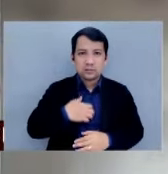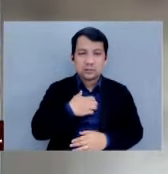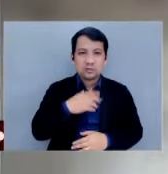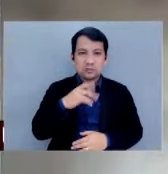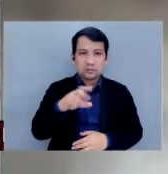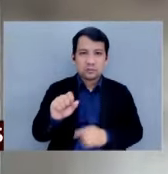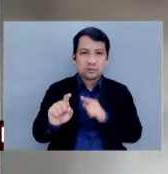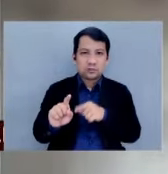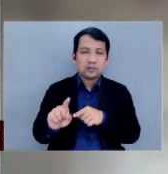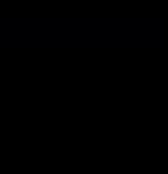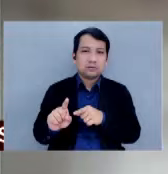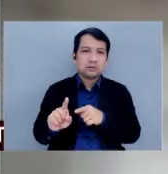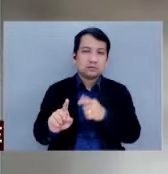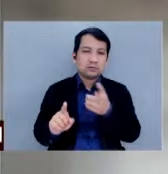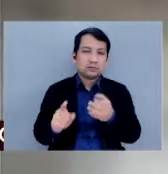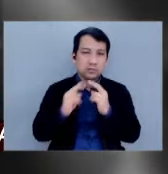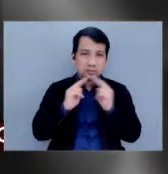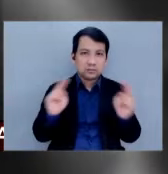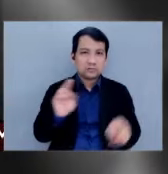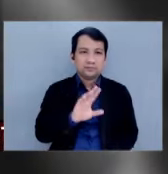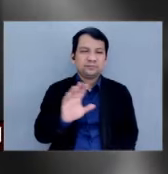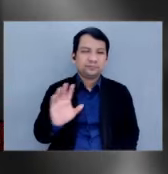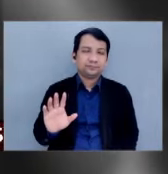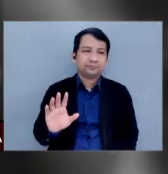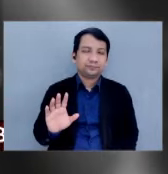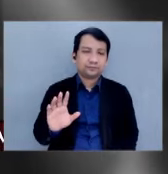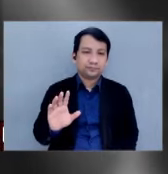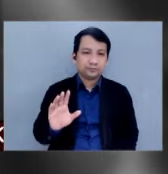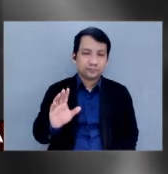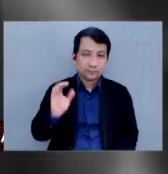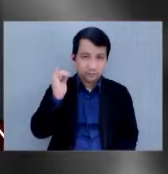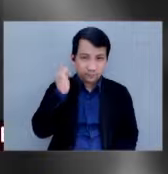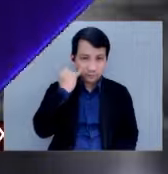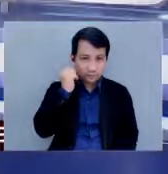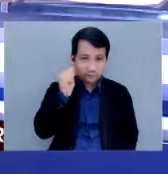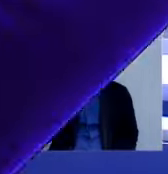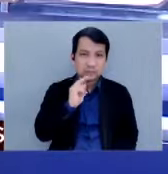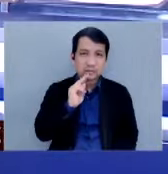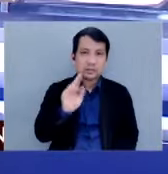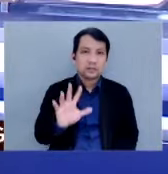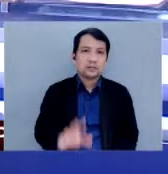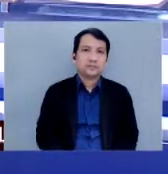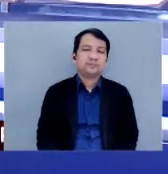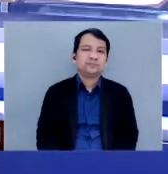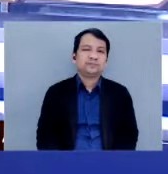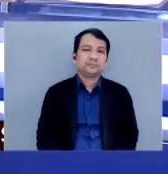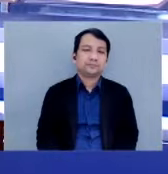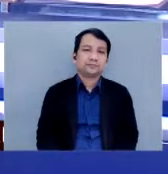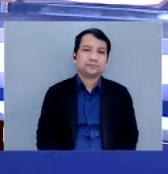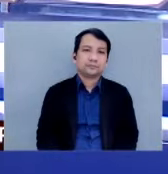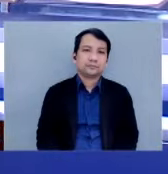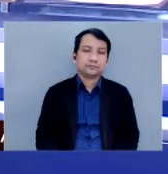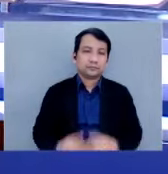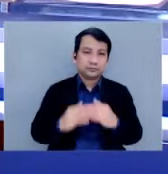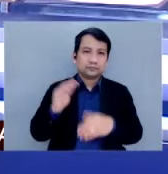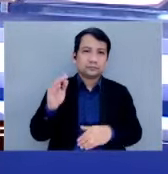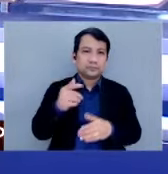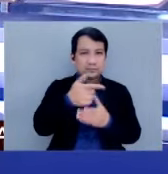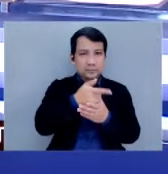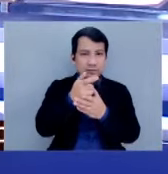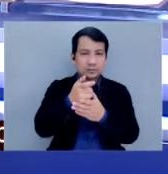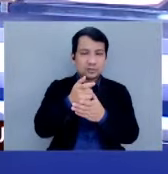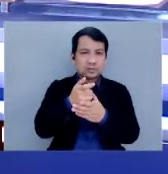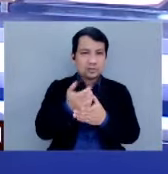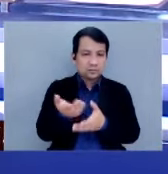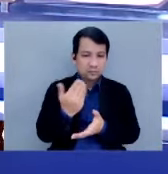sa kanya. Nagbabalita mula sa Frontline, John Arroa, News 5. Humantong naman sa pamamaril ang paniningil ng utang